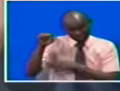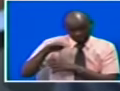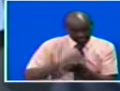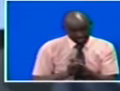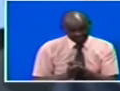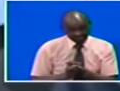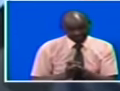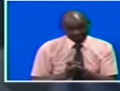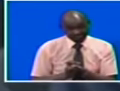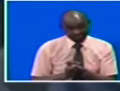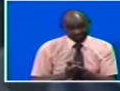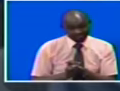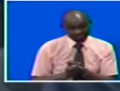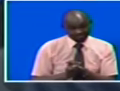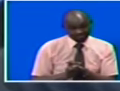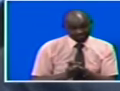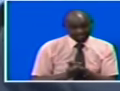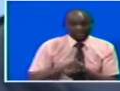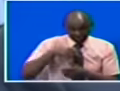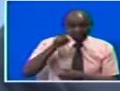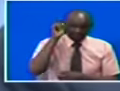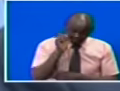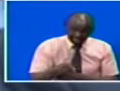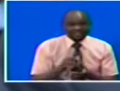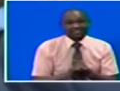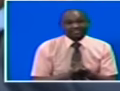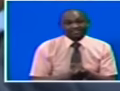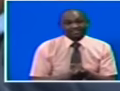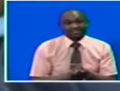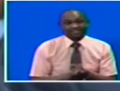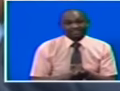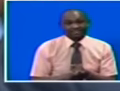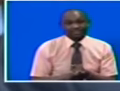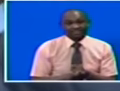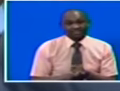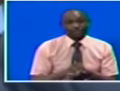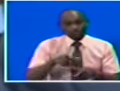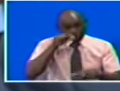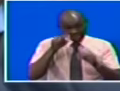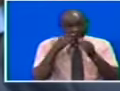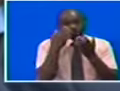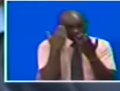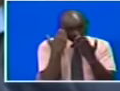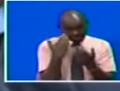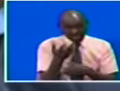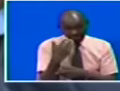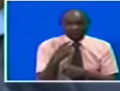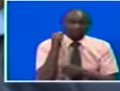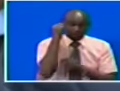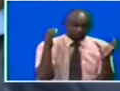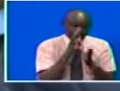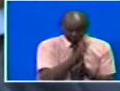wa NASA itambidi apeleke nomination paper ya chama chake, kwa